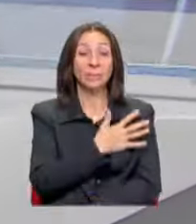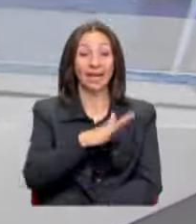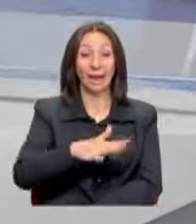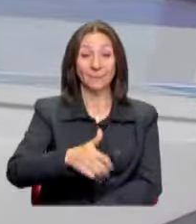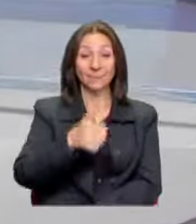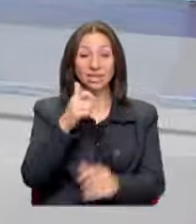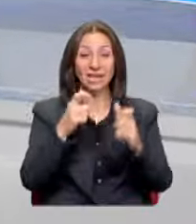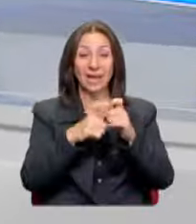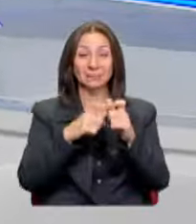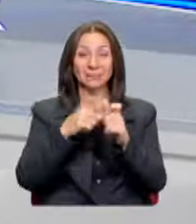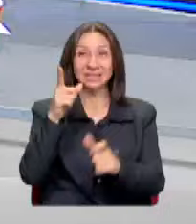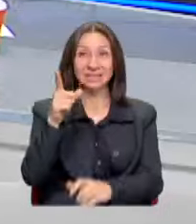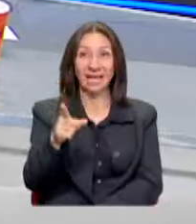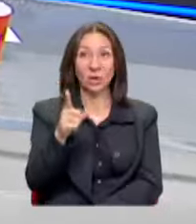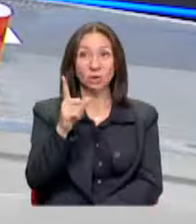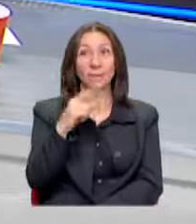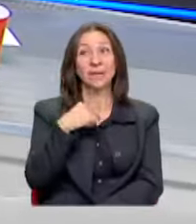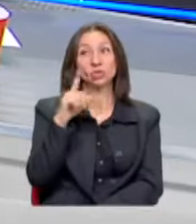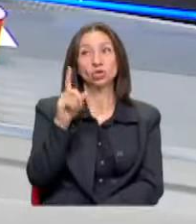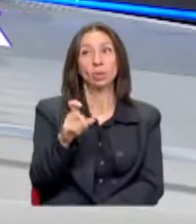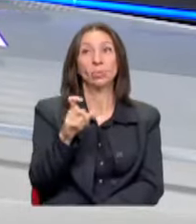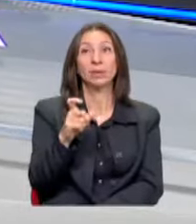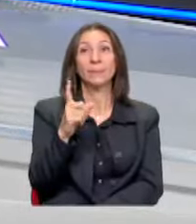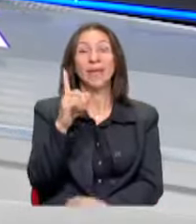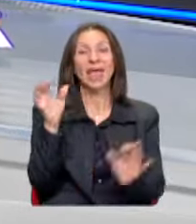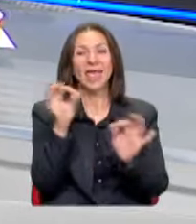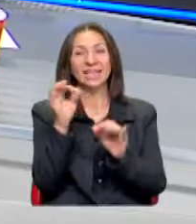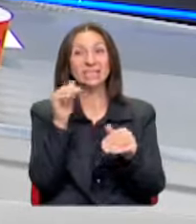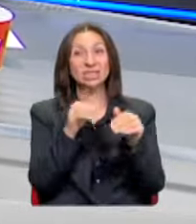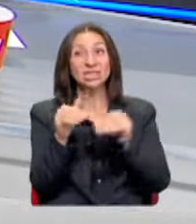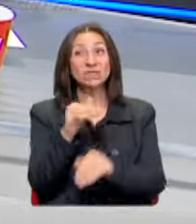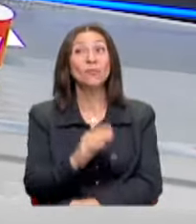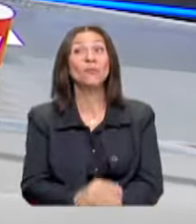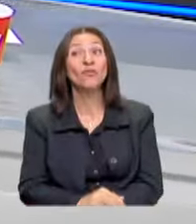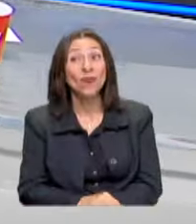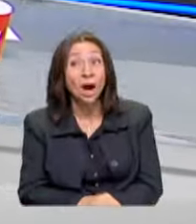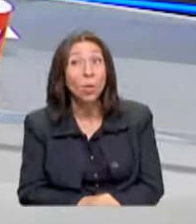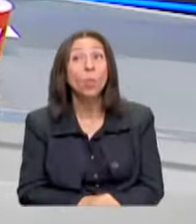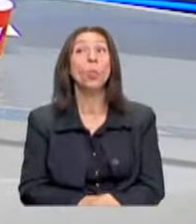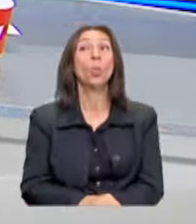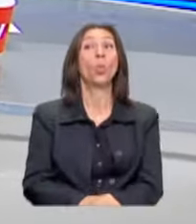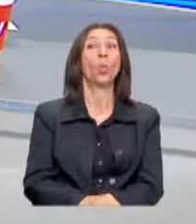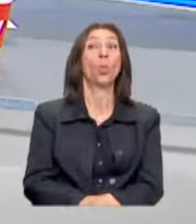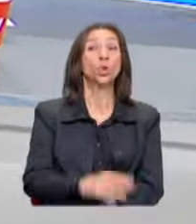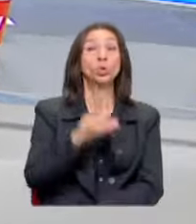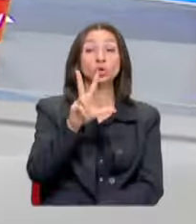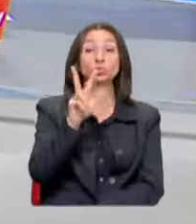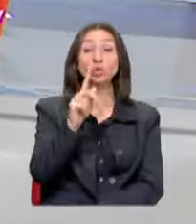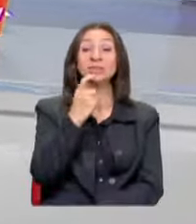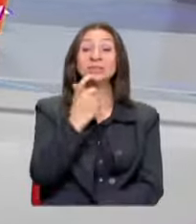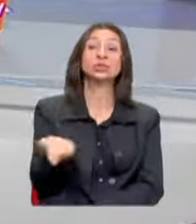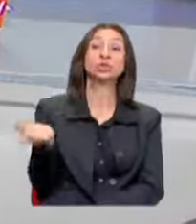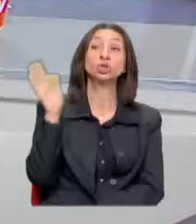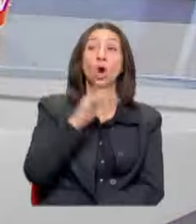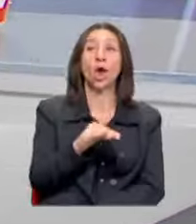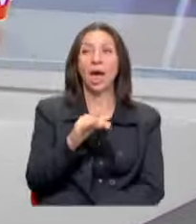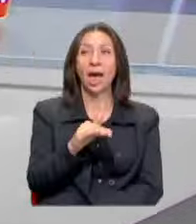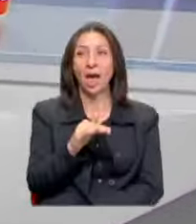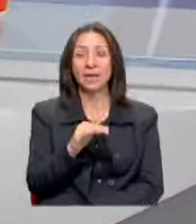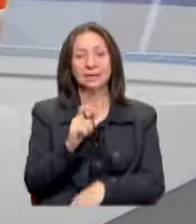yarsı Gamze taçer o zaman soralım ufukta bir Erken seçim var mı yok mu 3 bu5 yıl sonra olacak